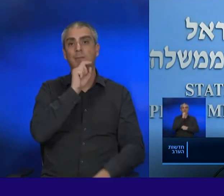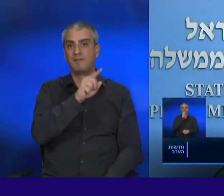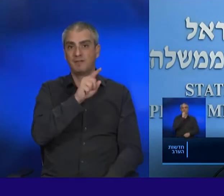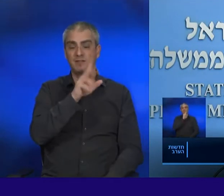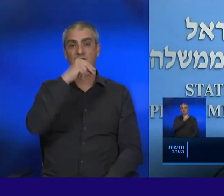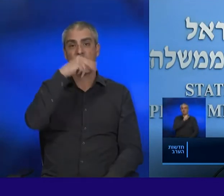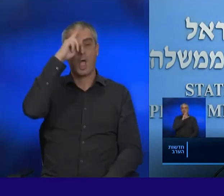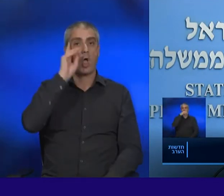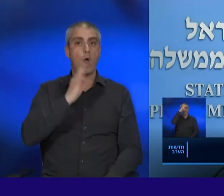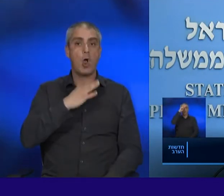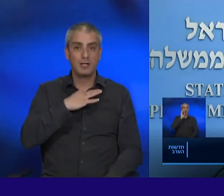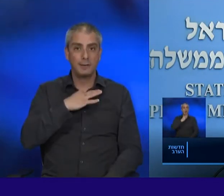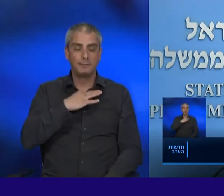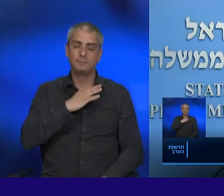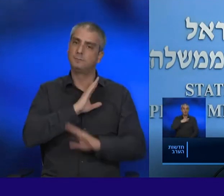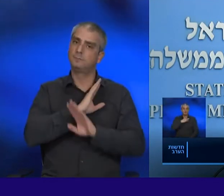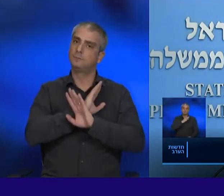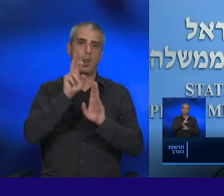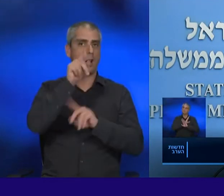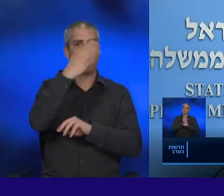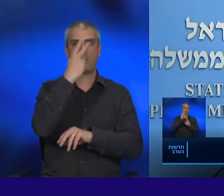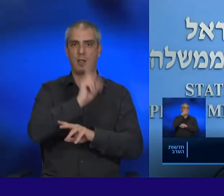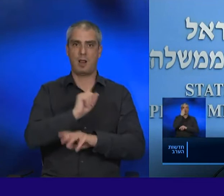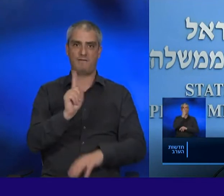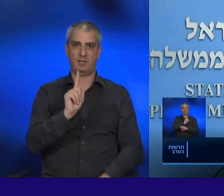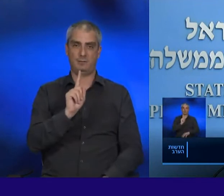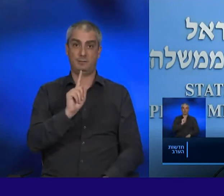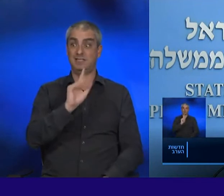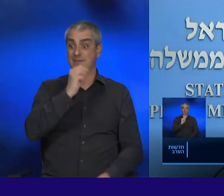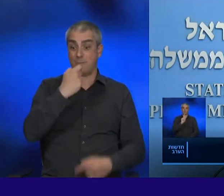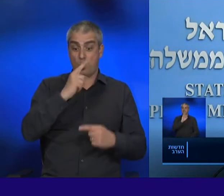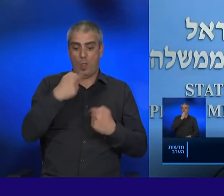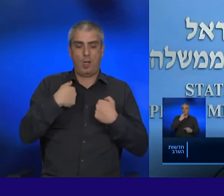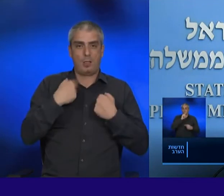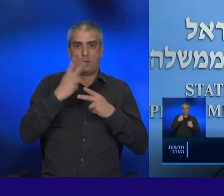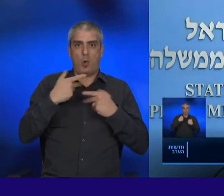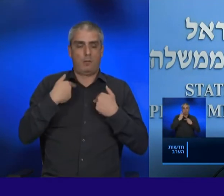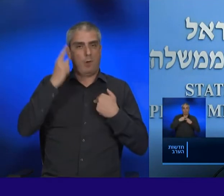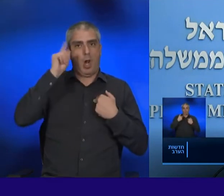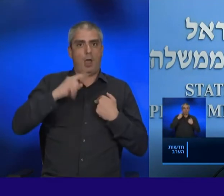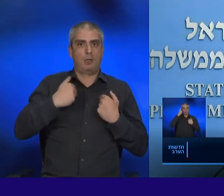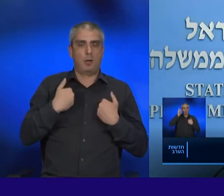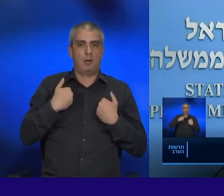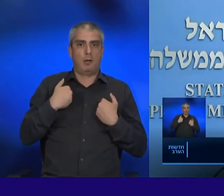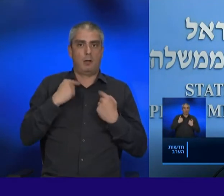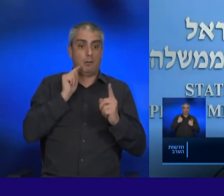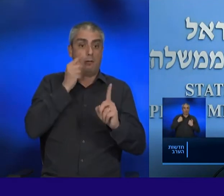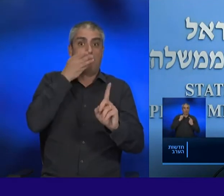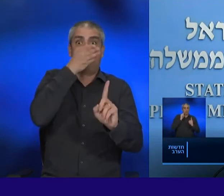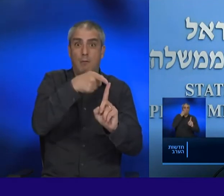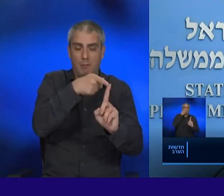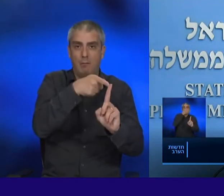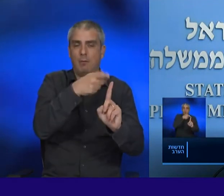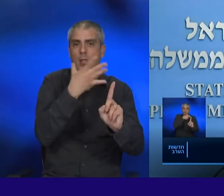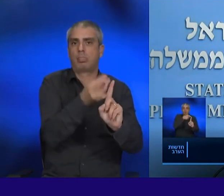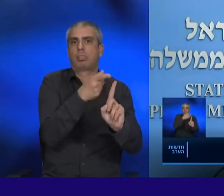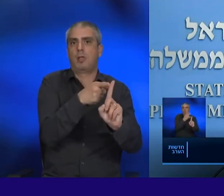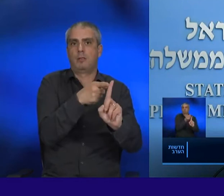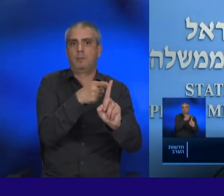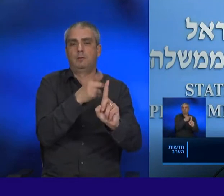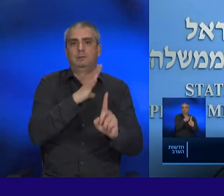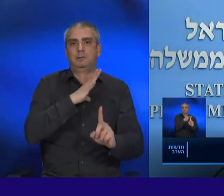ועל לבא ואמא זה לא ללכת לבקר אותם כי יכול להיות שאנחנו חולים ואנחנו לא יודעים ואם אנחנו נלך, אנחנו נדביק